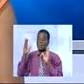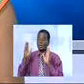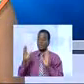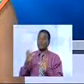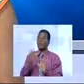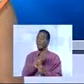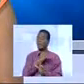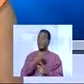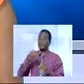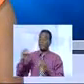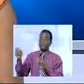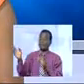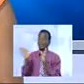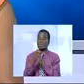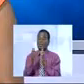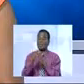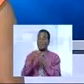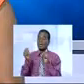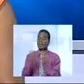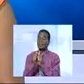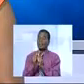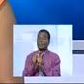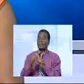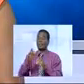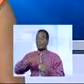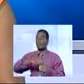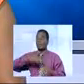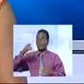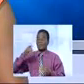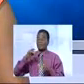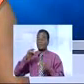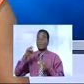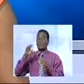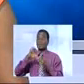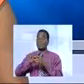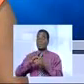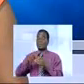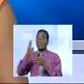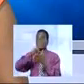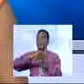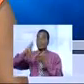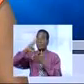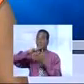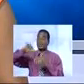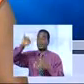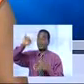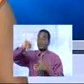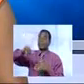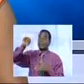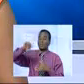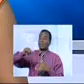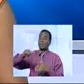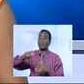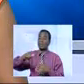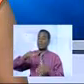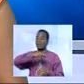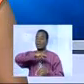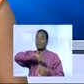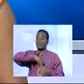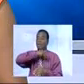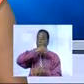avec une délégation de l'Institut National Polytechnique ou Feuboigne de Yamoussoukro en mission